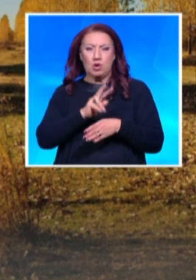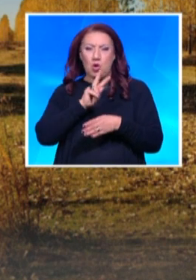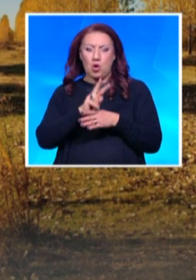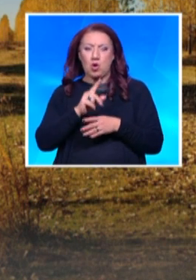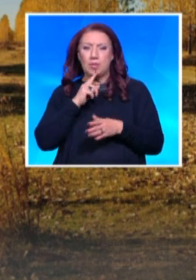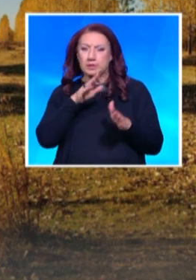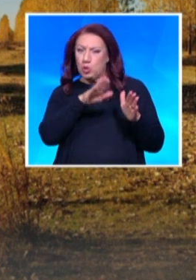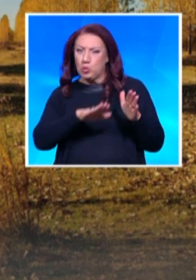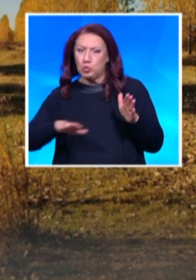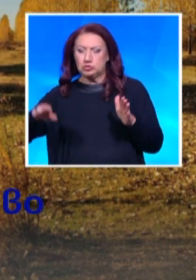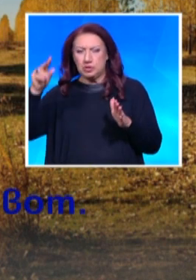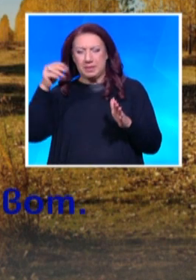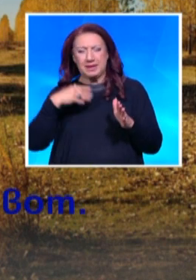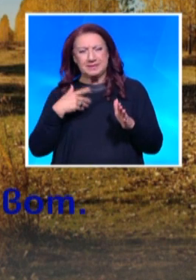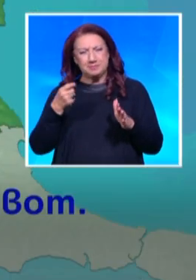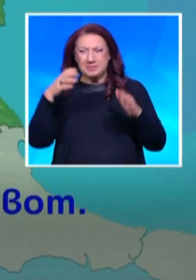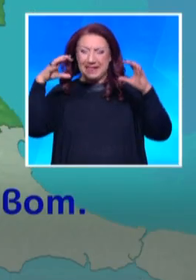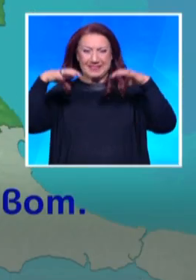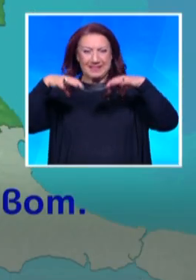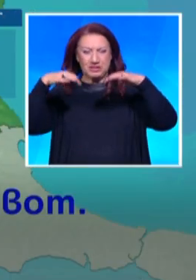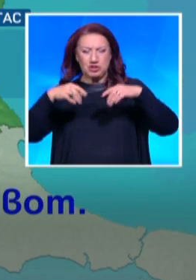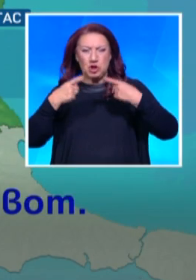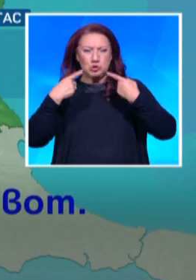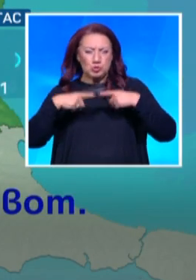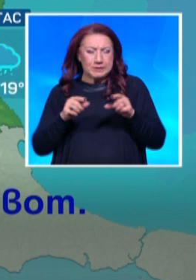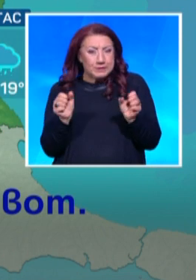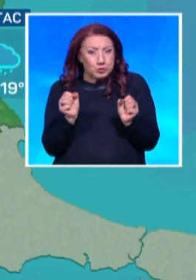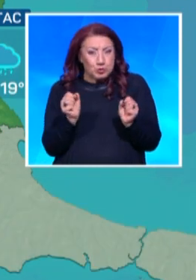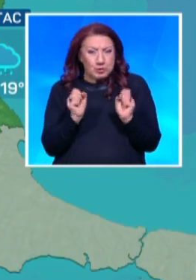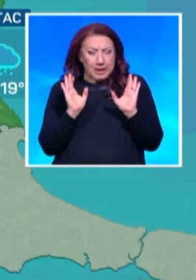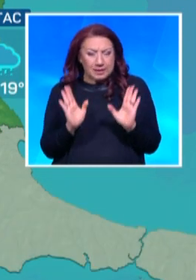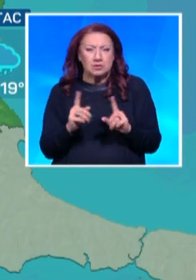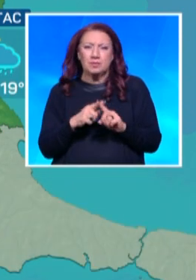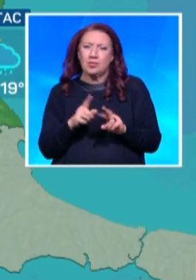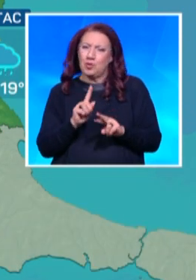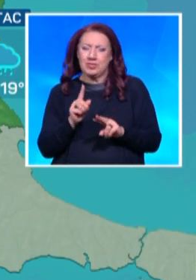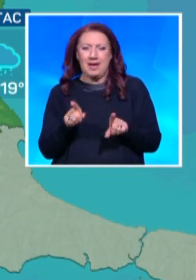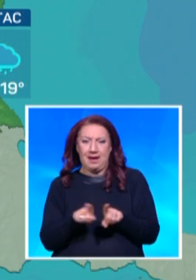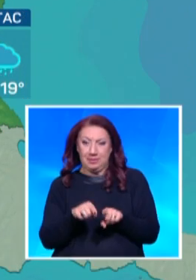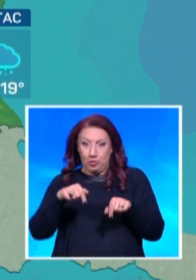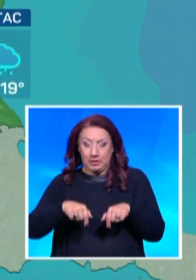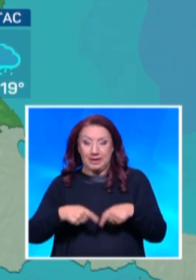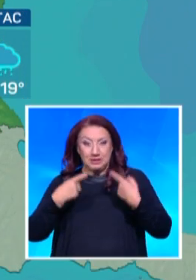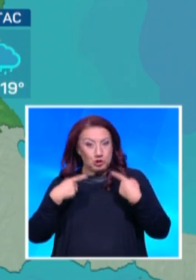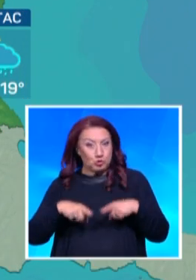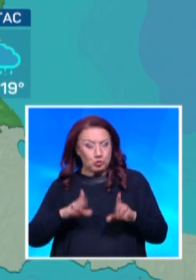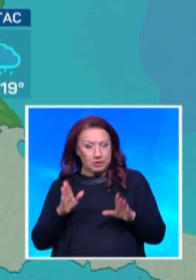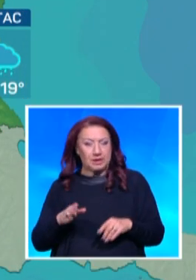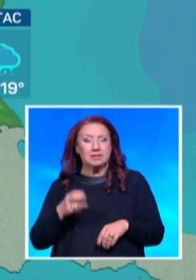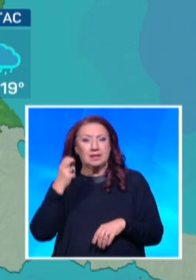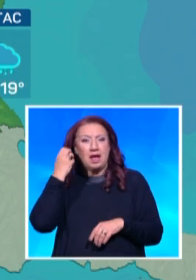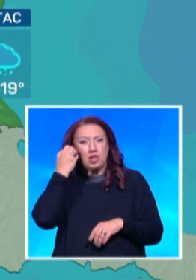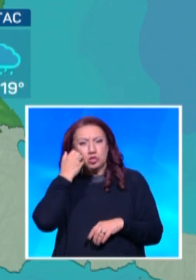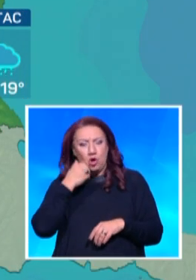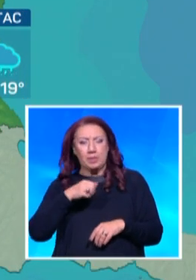България все още ще има валежи. Сутринта ще бъде студено, но не толкова, колкото беше тази сутрин. В Добрич, Кнежа, Видин